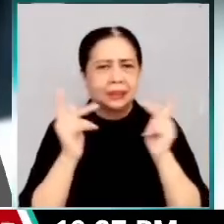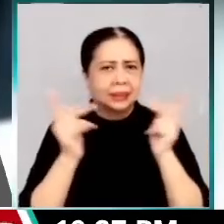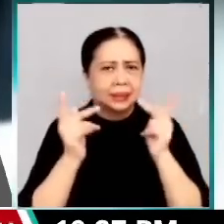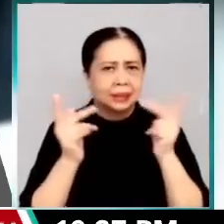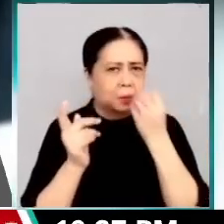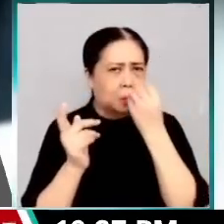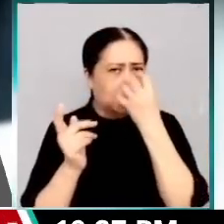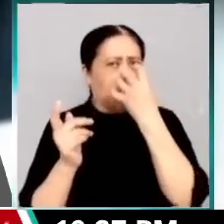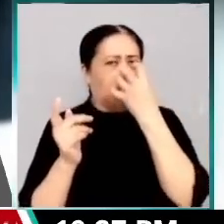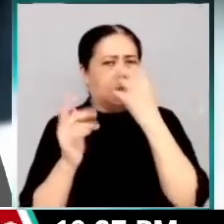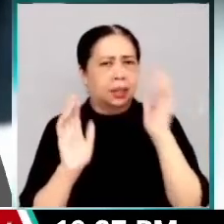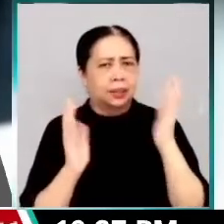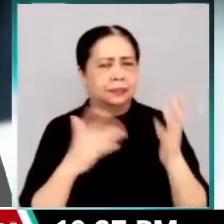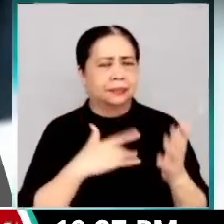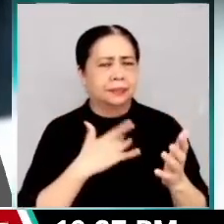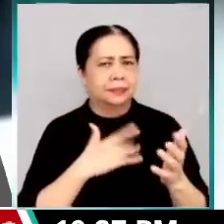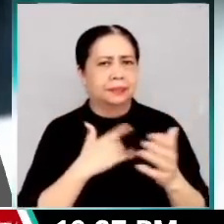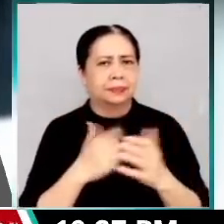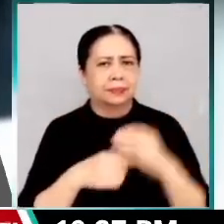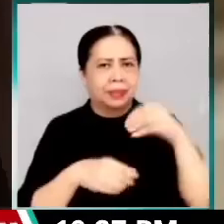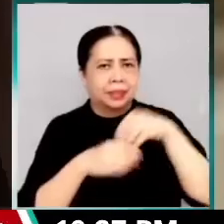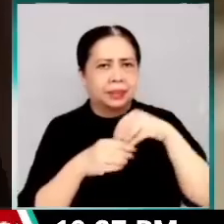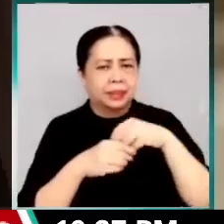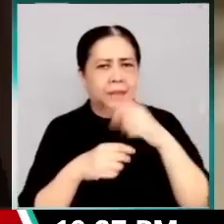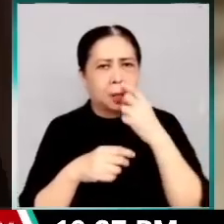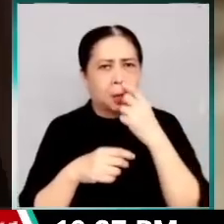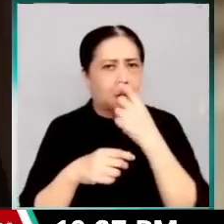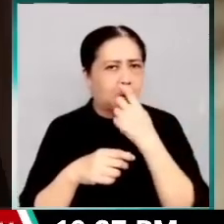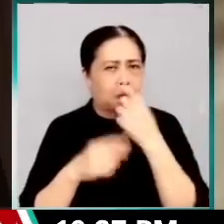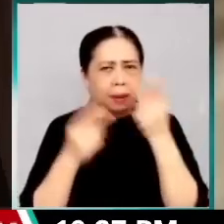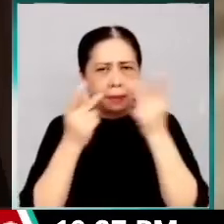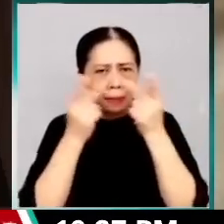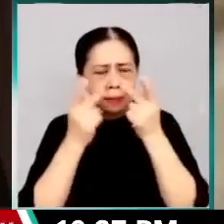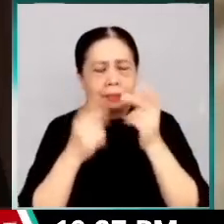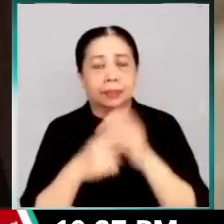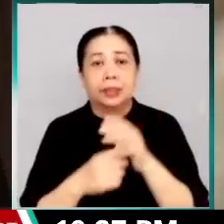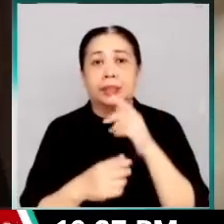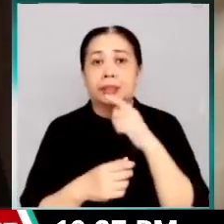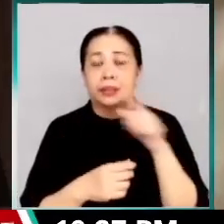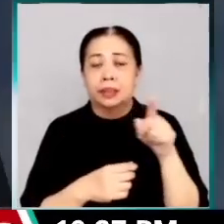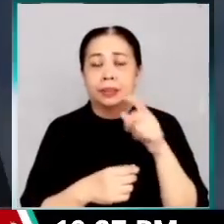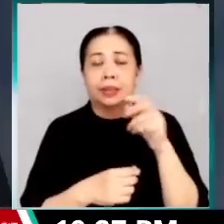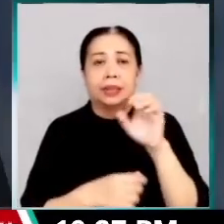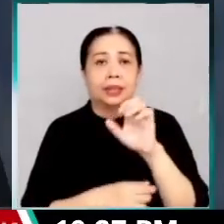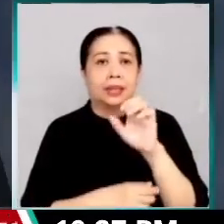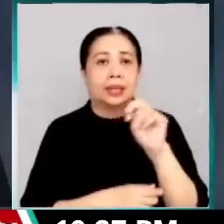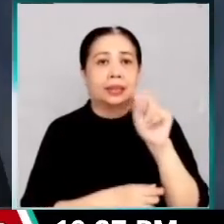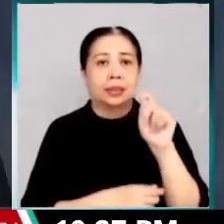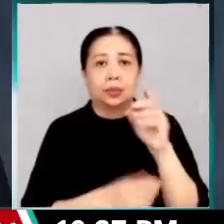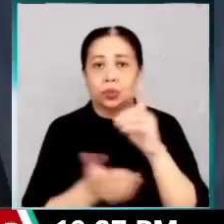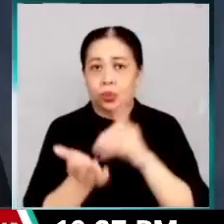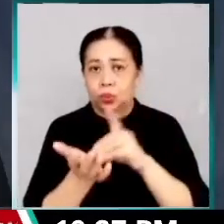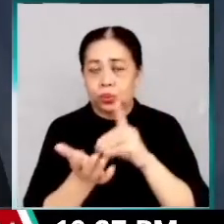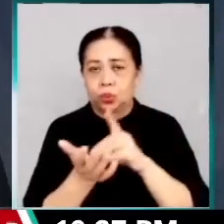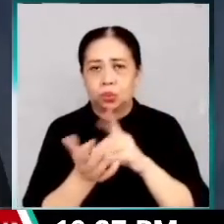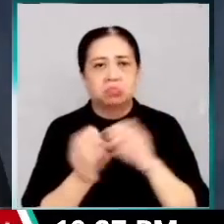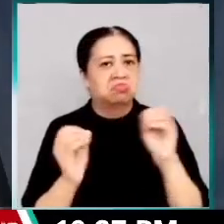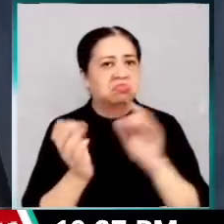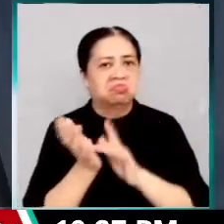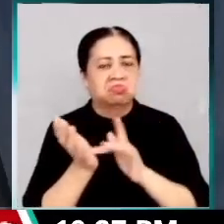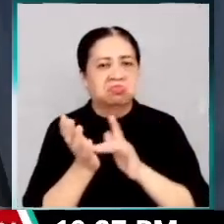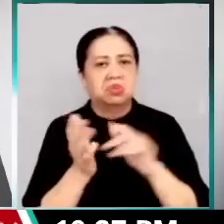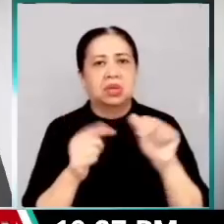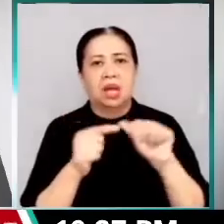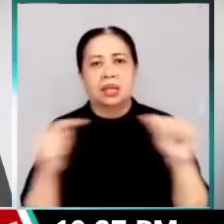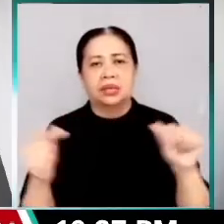yung loob ng nostrils mo. Ayon sa eyes, nose, throat doctor, wala pang gamot sa allergic